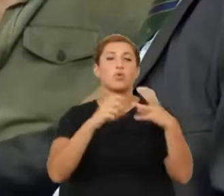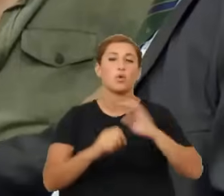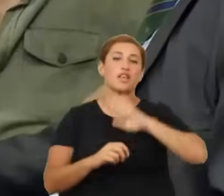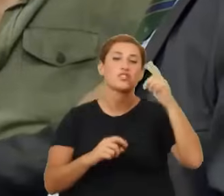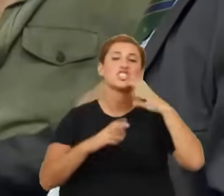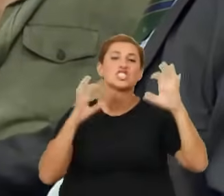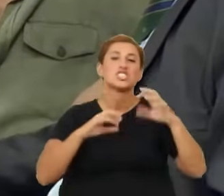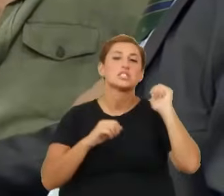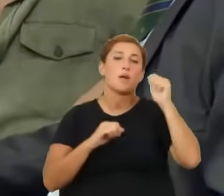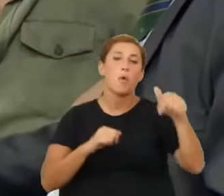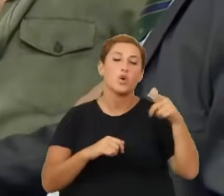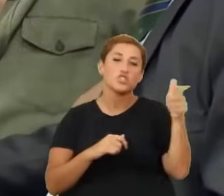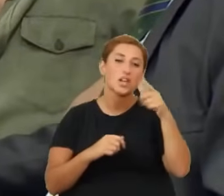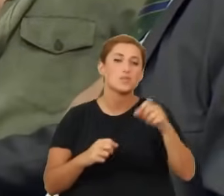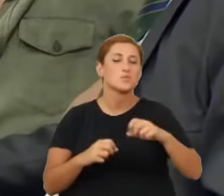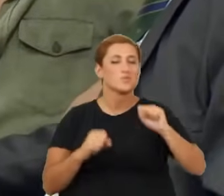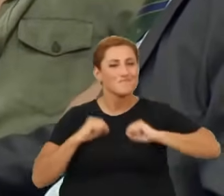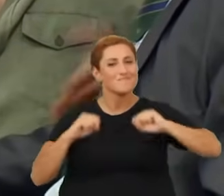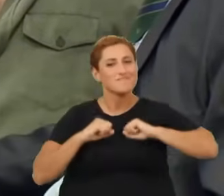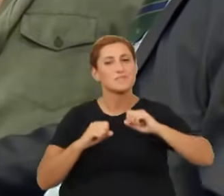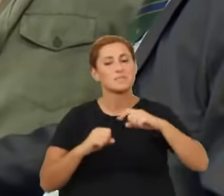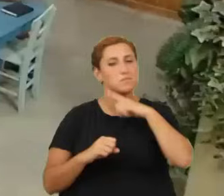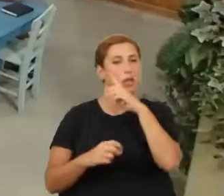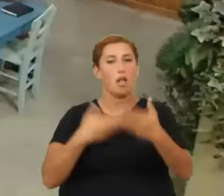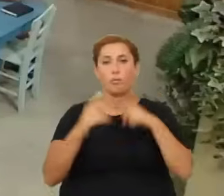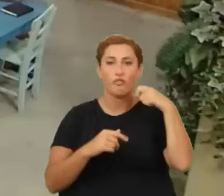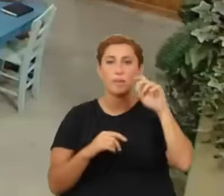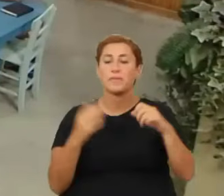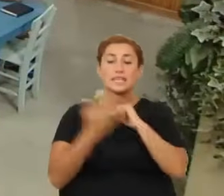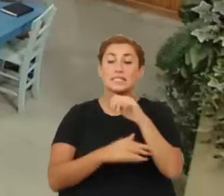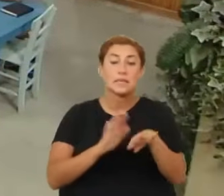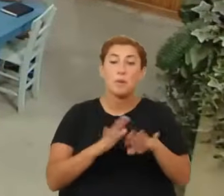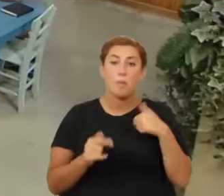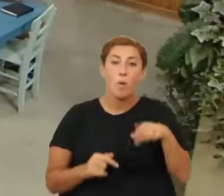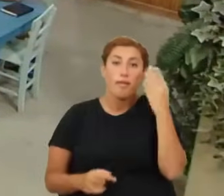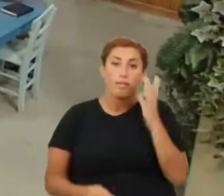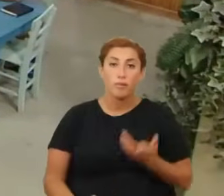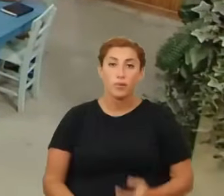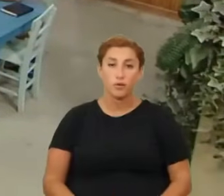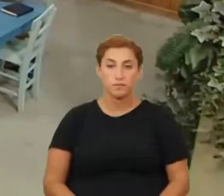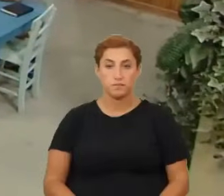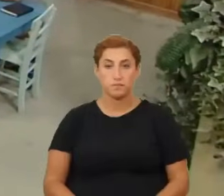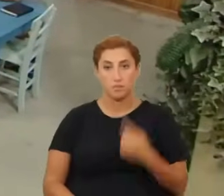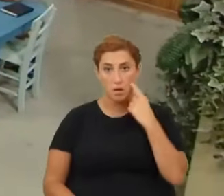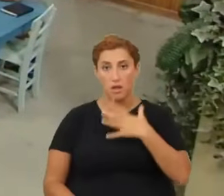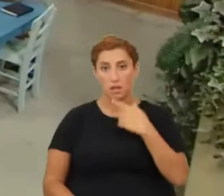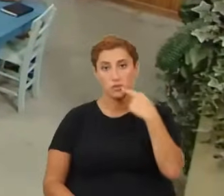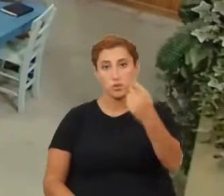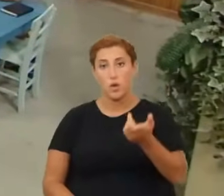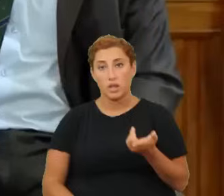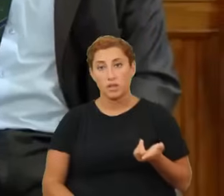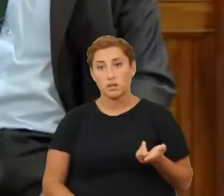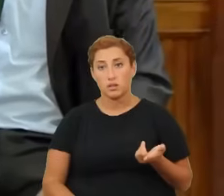Bir kış mevsimi yaşıyor abi orada. Orada çektiği zorlukları anlatıyor. Ne var yani şimdi bu filmde yasaklanacak? Ben onu anlamıyorum ya. Al işte, kendi ağzınla